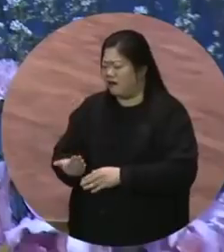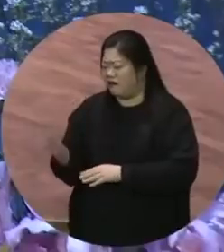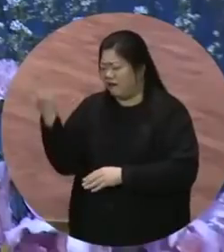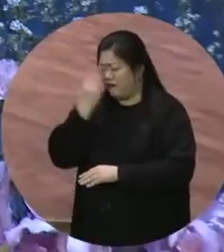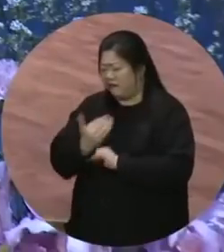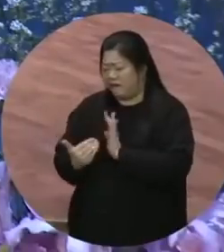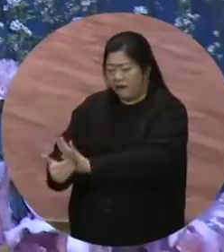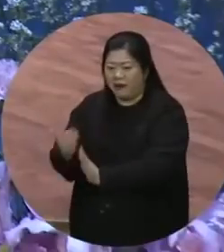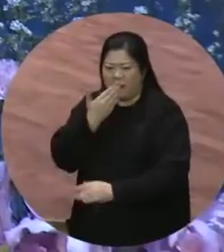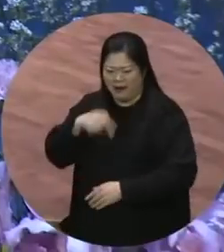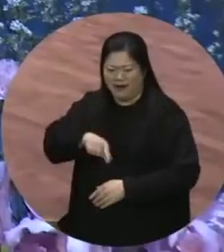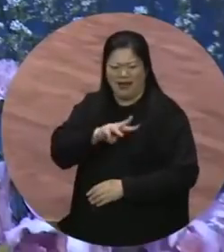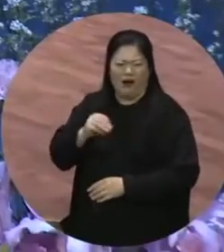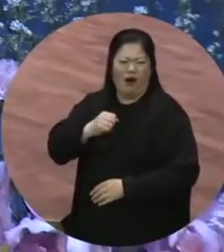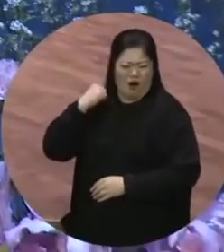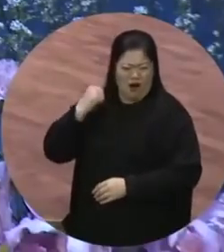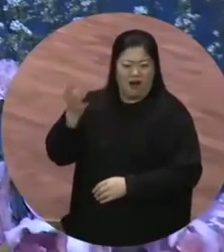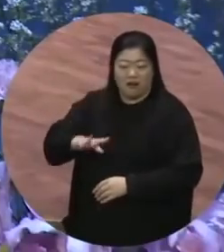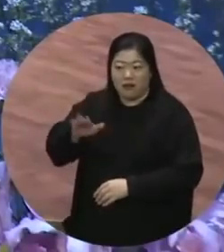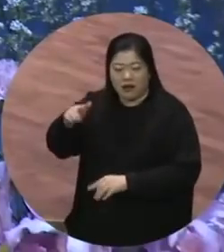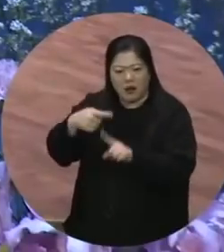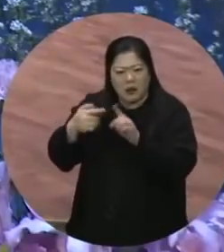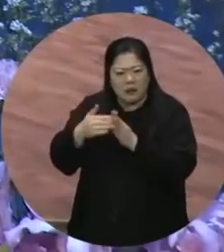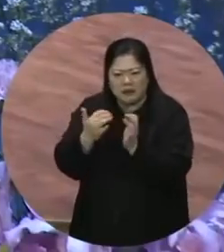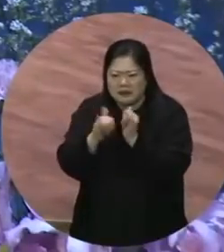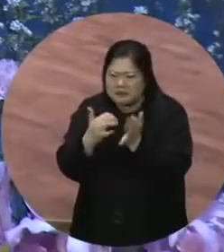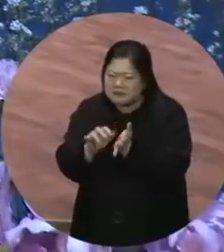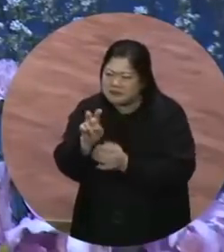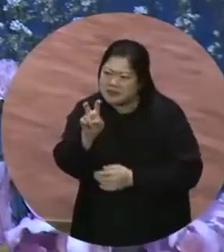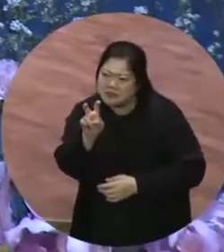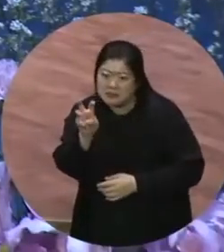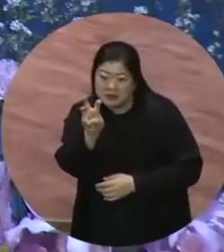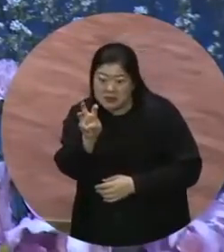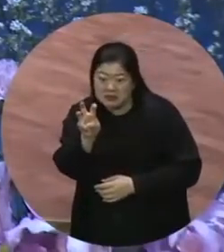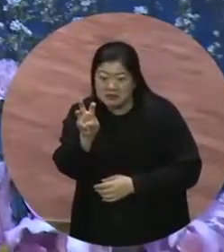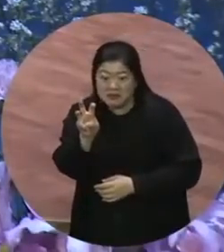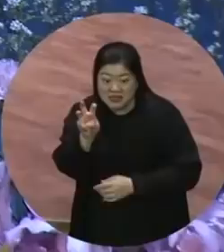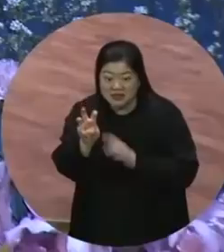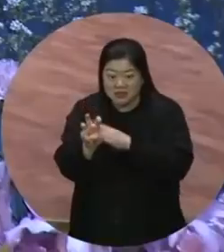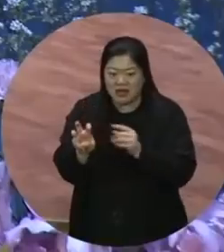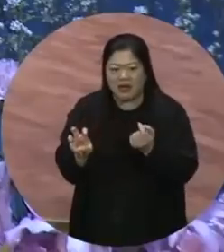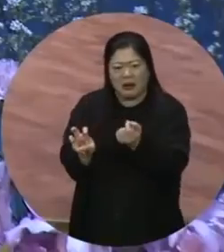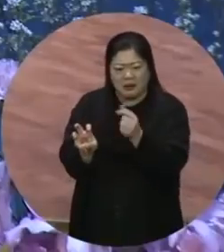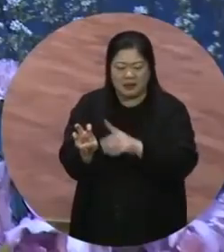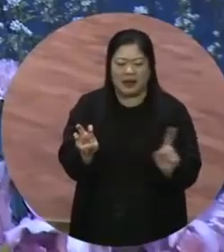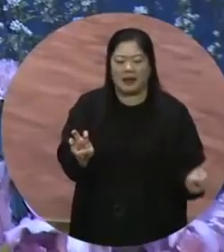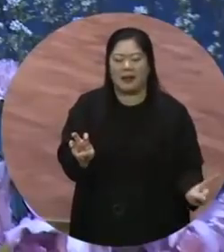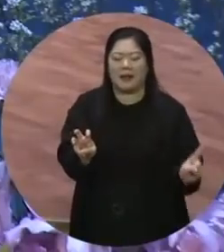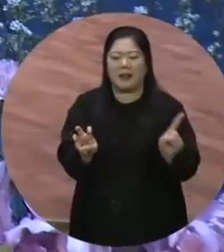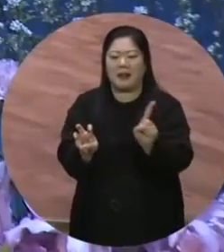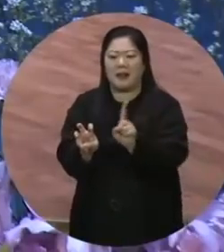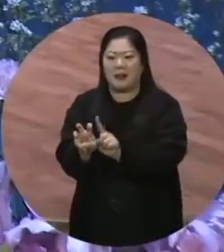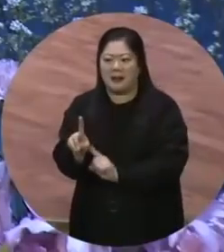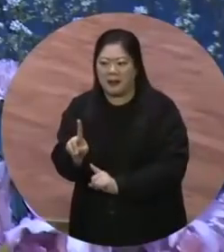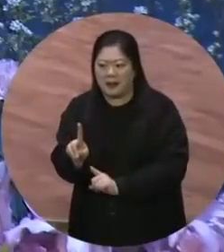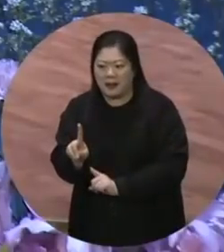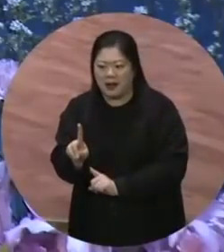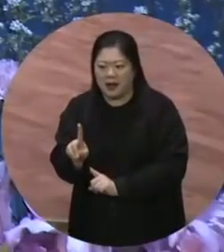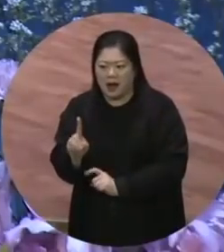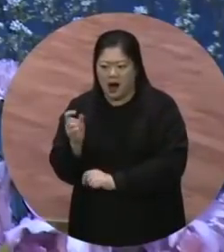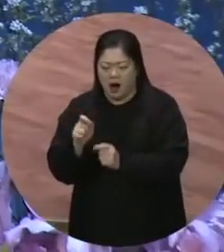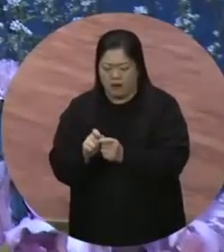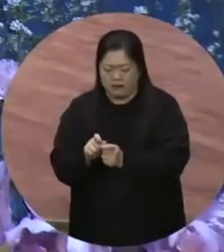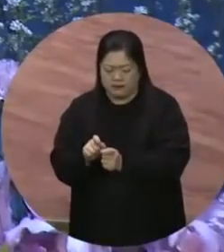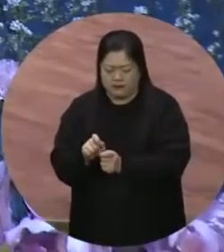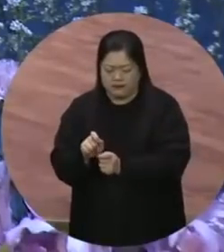100명, 200명, 300명이 되는 교회에 들어와가지고 오랫동안, 몇 년 동안 잠입해가지고 인정을 받아가지고 직분을